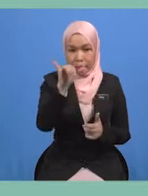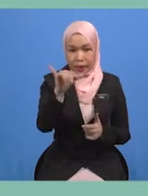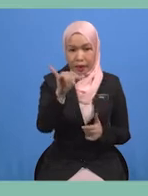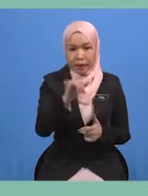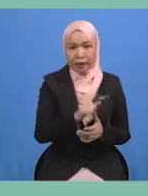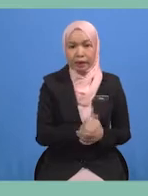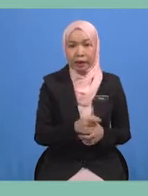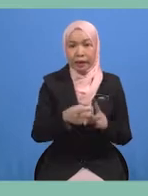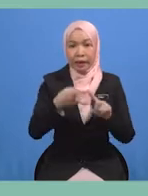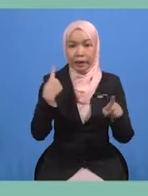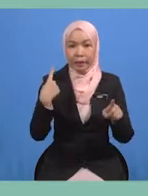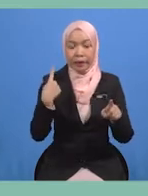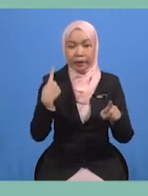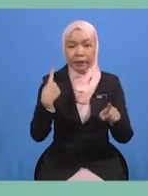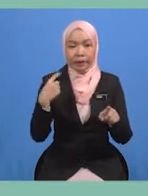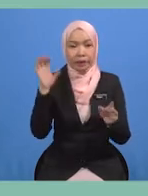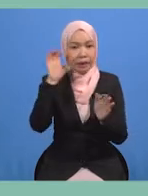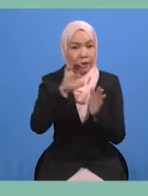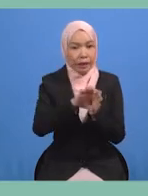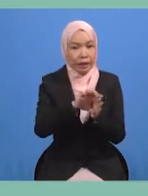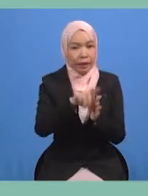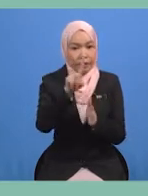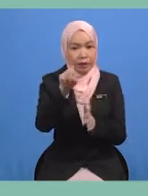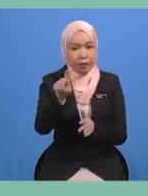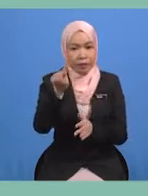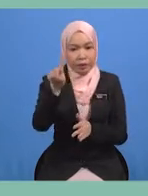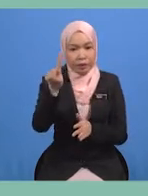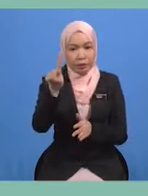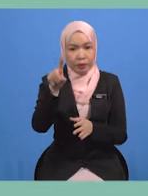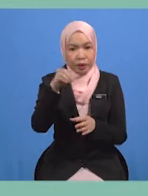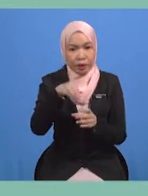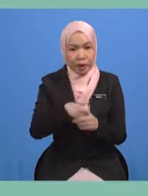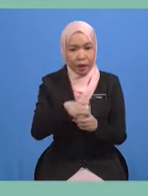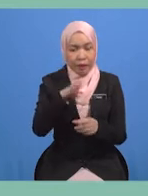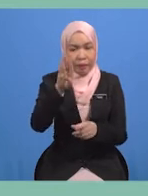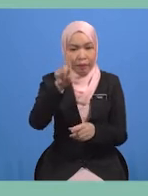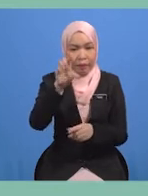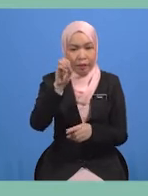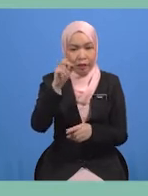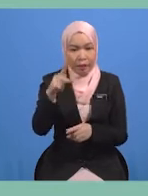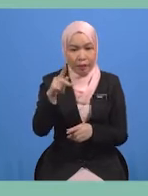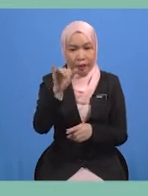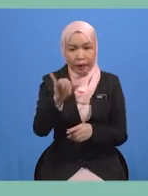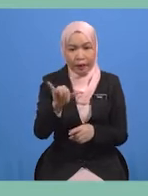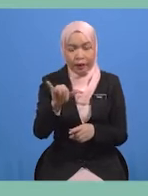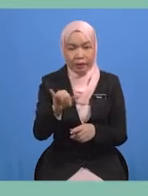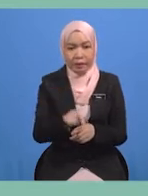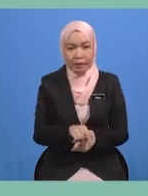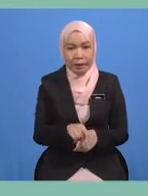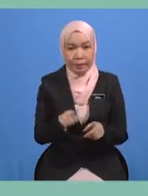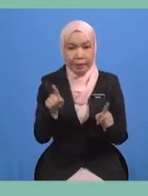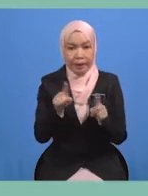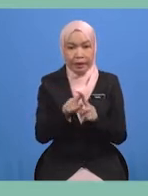Y daripada rajah 1.1 ke dalam blok yang sepadan